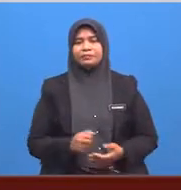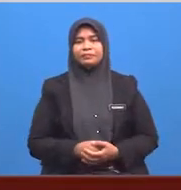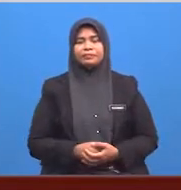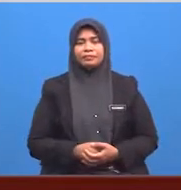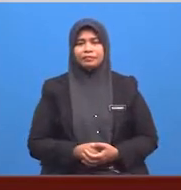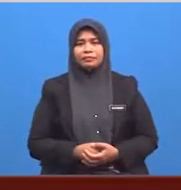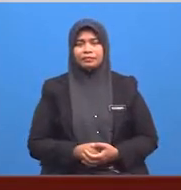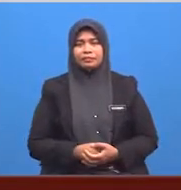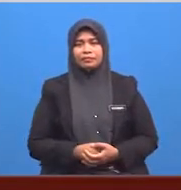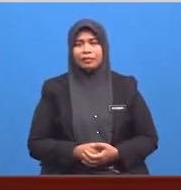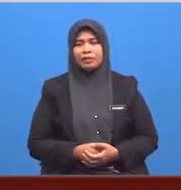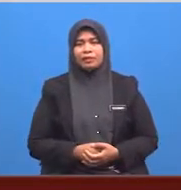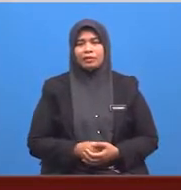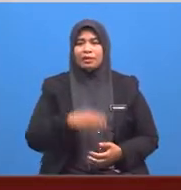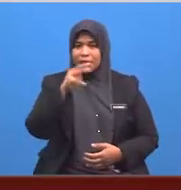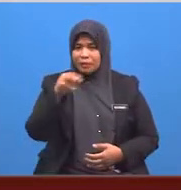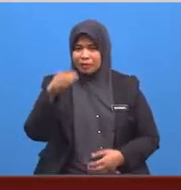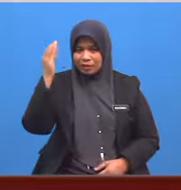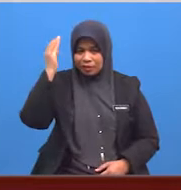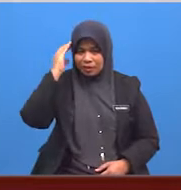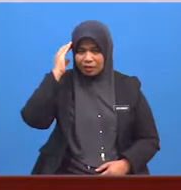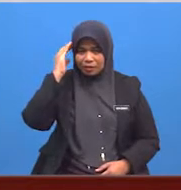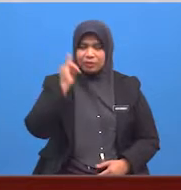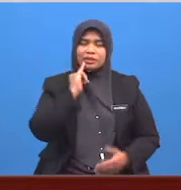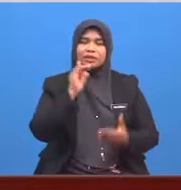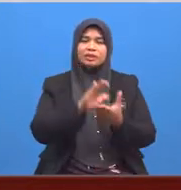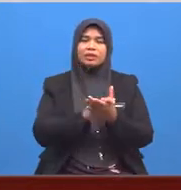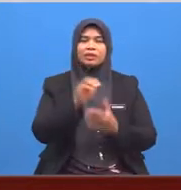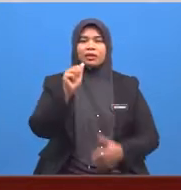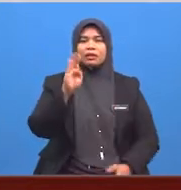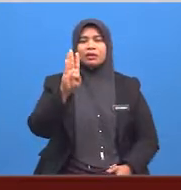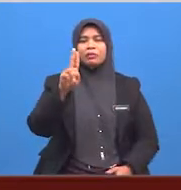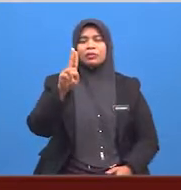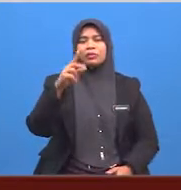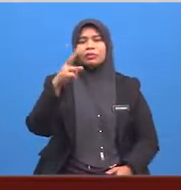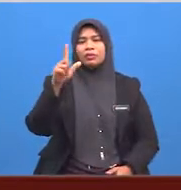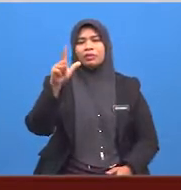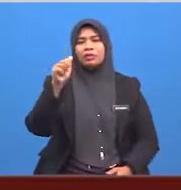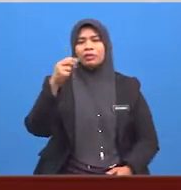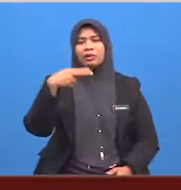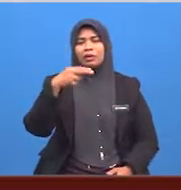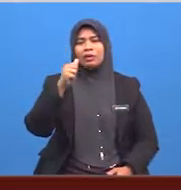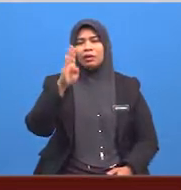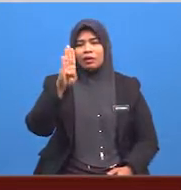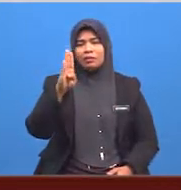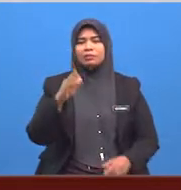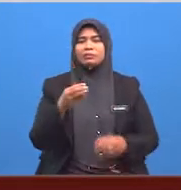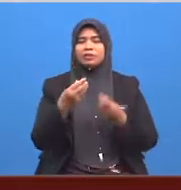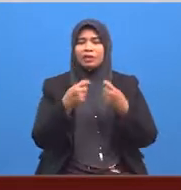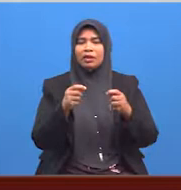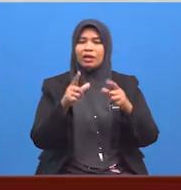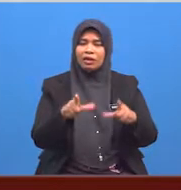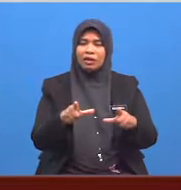Wasallam murid-murid tahu tak istri Abu Lahab telah meletakkan kayu yang penuh dengan Duri